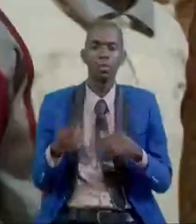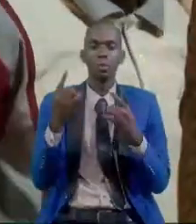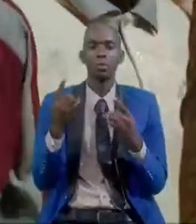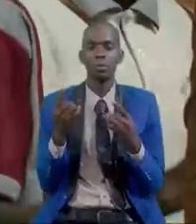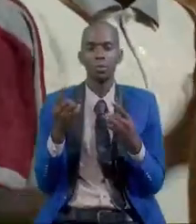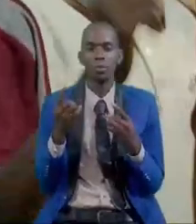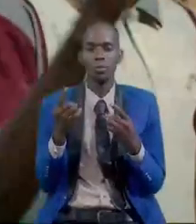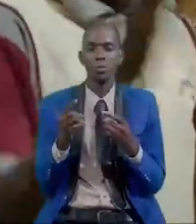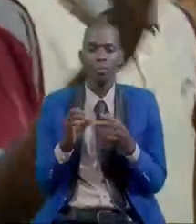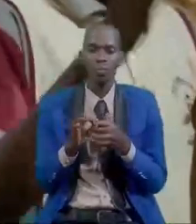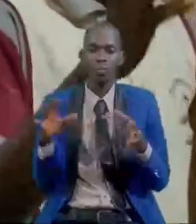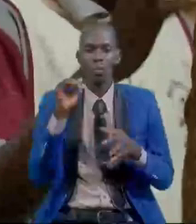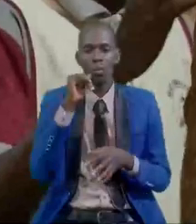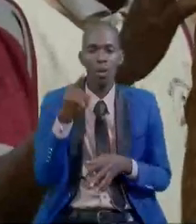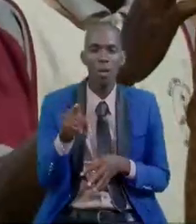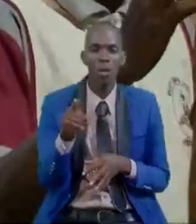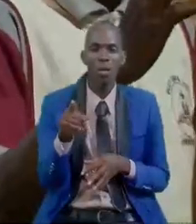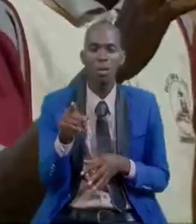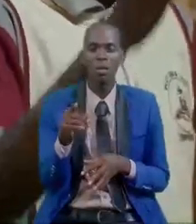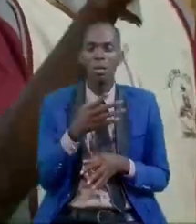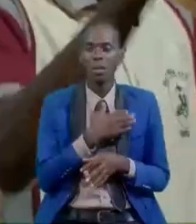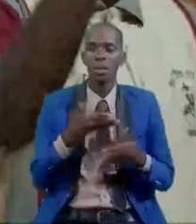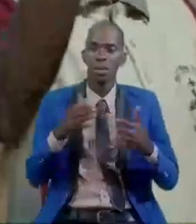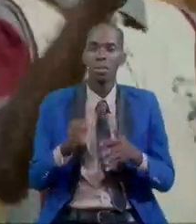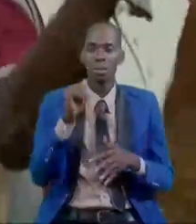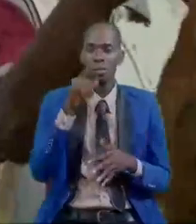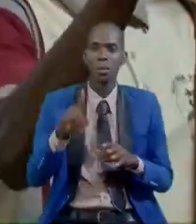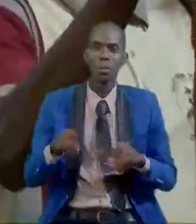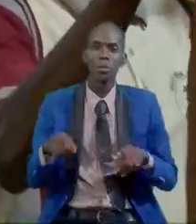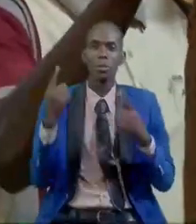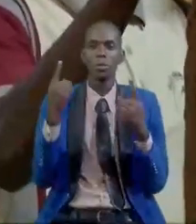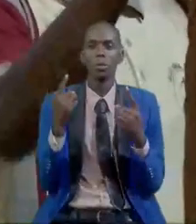aller. Délier-la. Laissez-la aller.